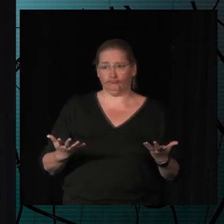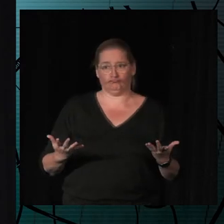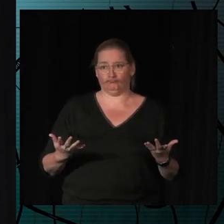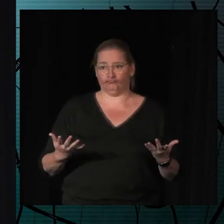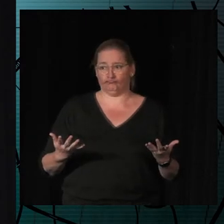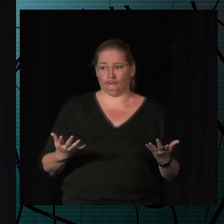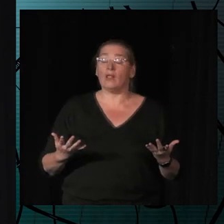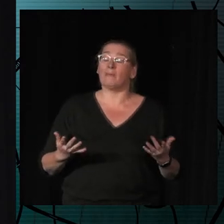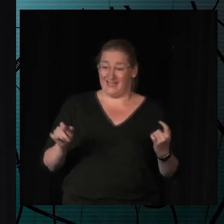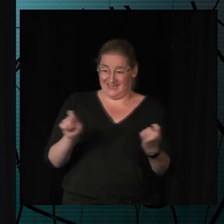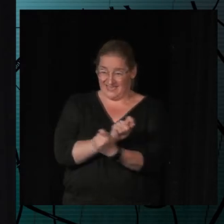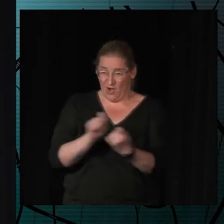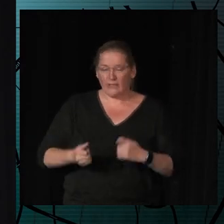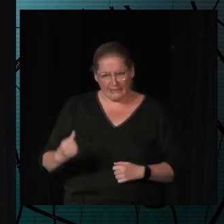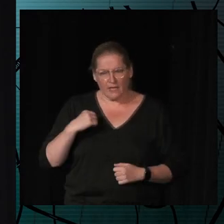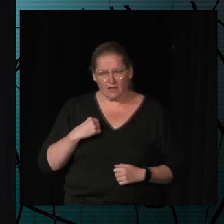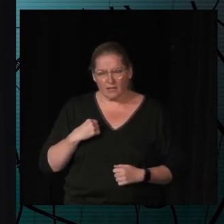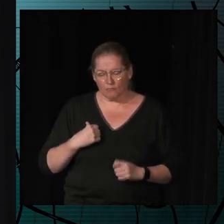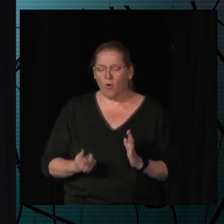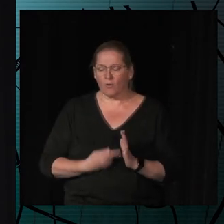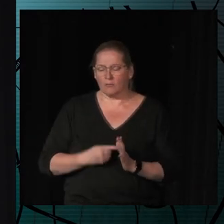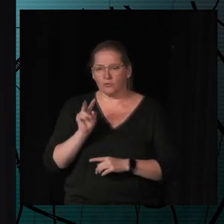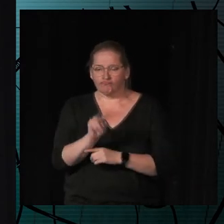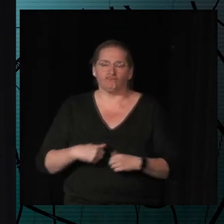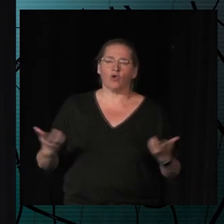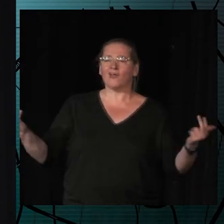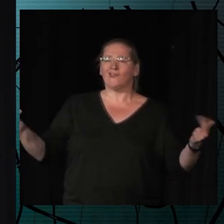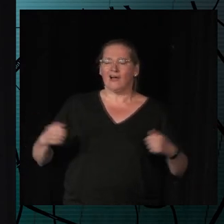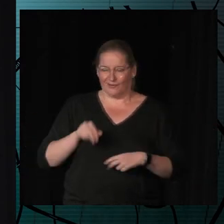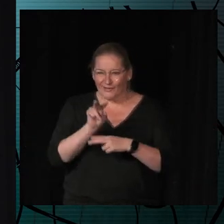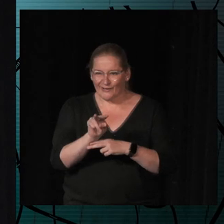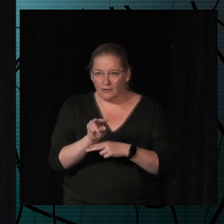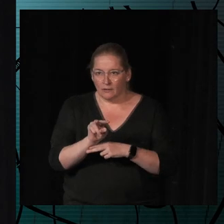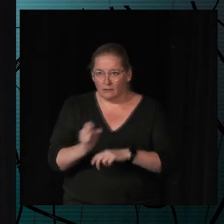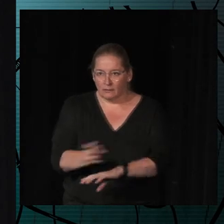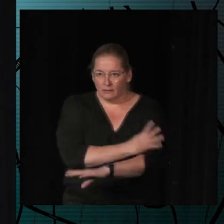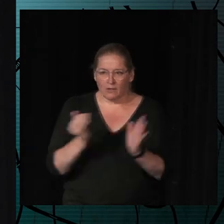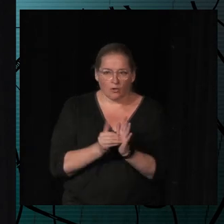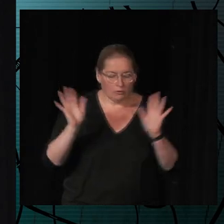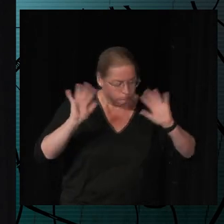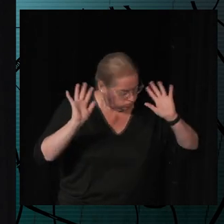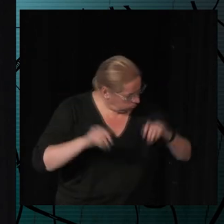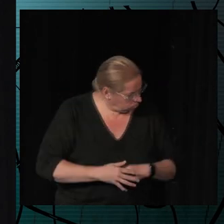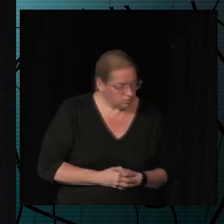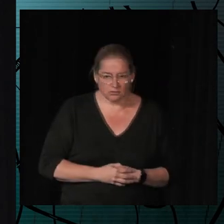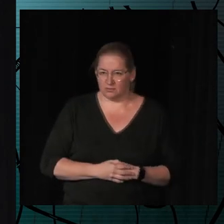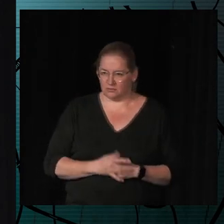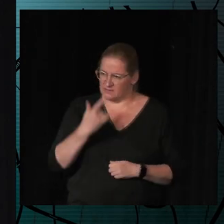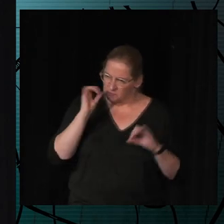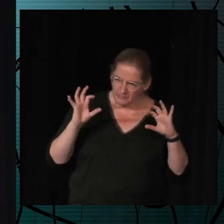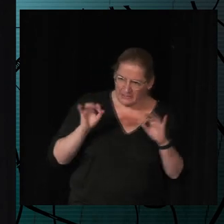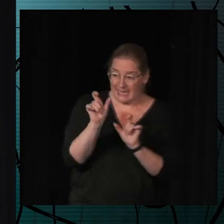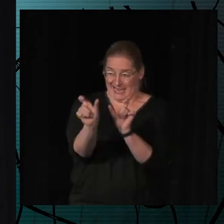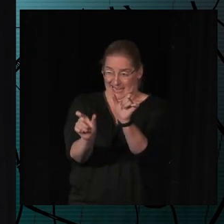vraiment ce dialogue je l' repassé hier pour me dire mais non mais c'est bon maintenant je peux le gérer j'ai et en fait non non non c'est toujours aussi glaçant et là ça rappelle la force des